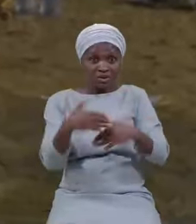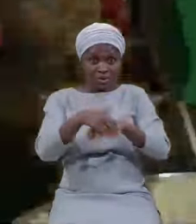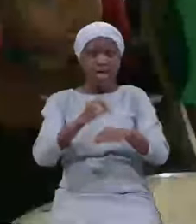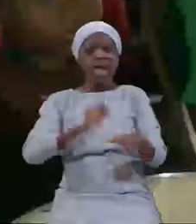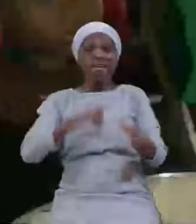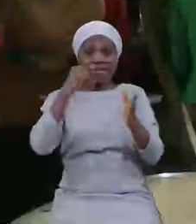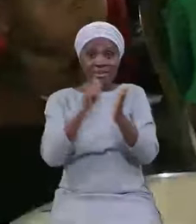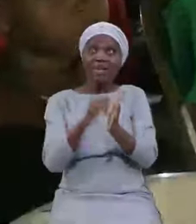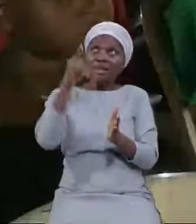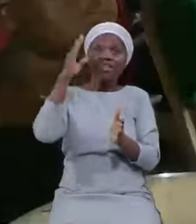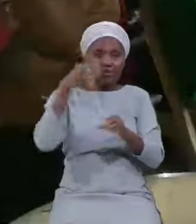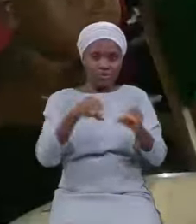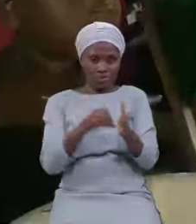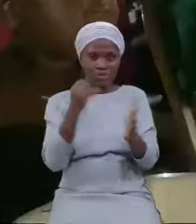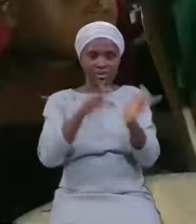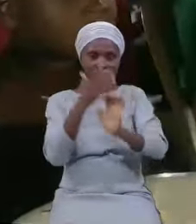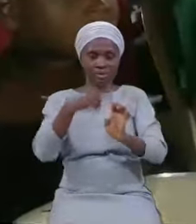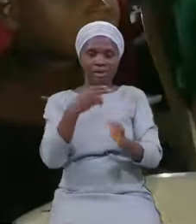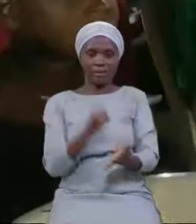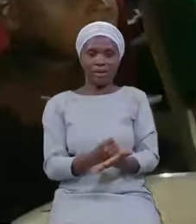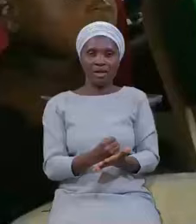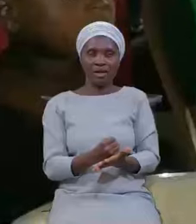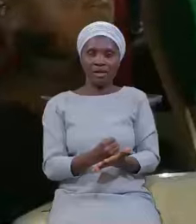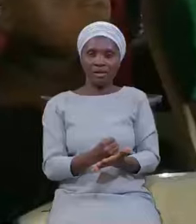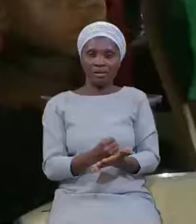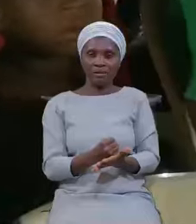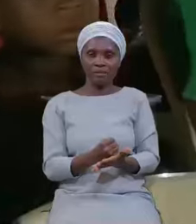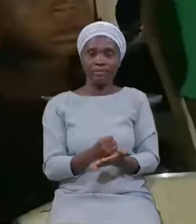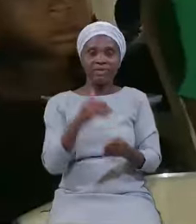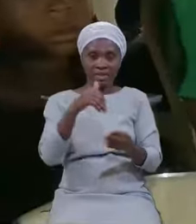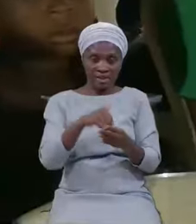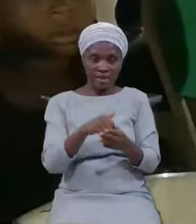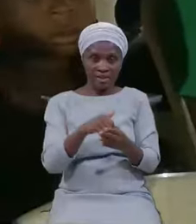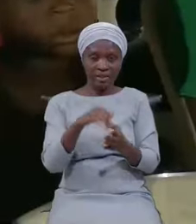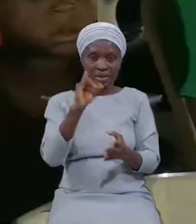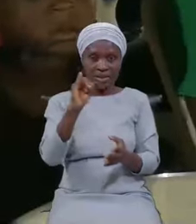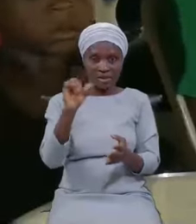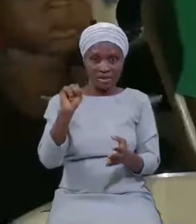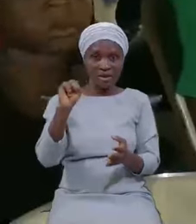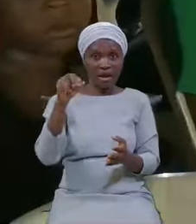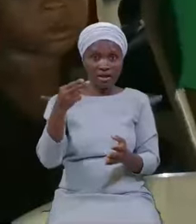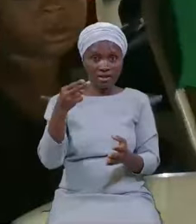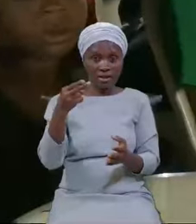Ce soir, je dis, il le fera. Ésaïe, au chapitre 53,